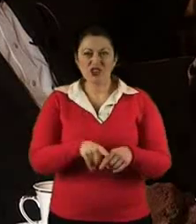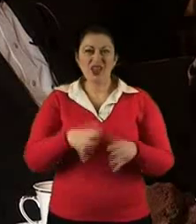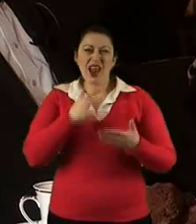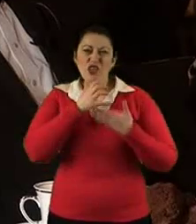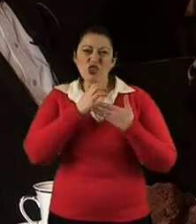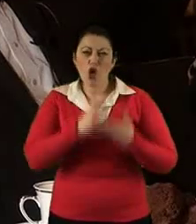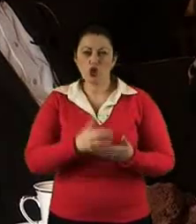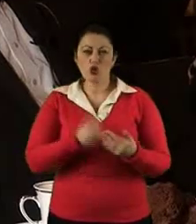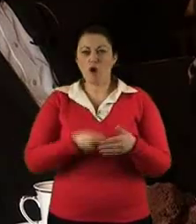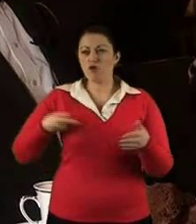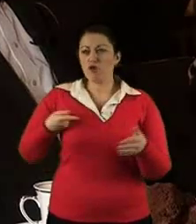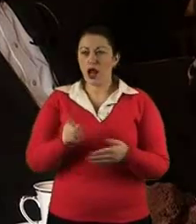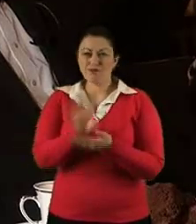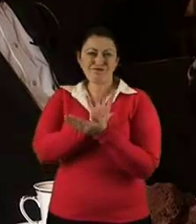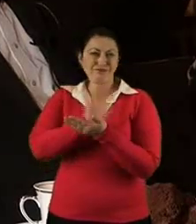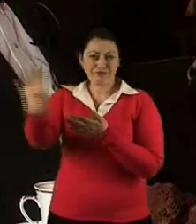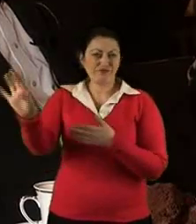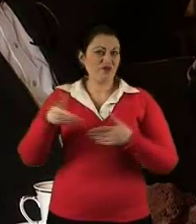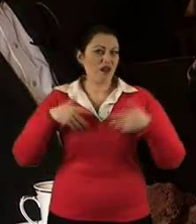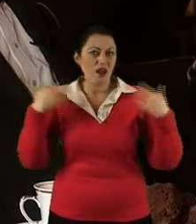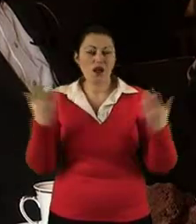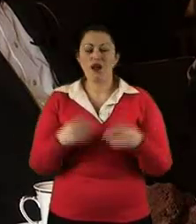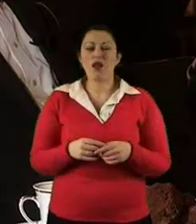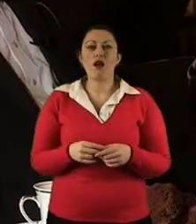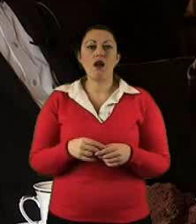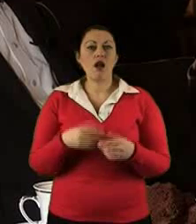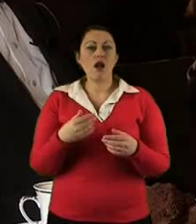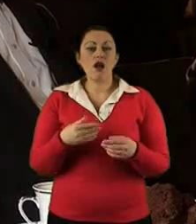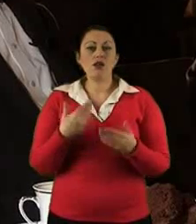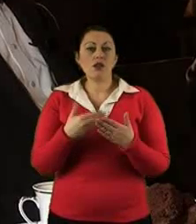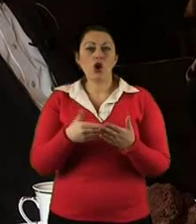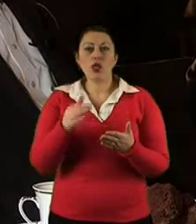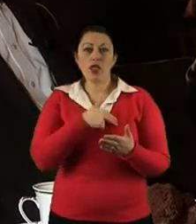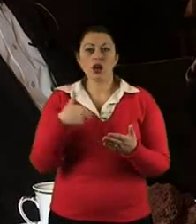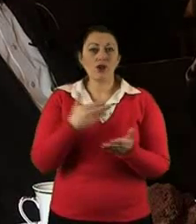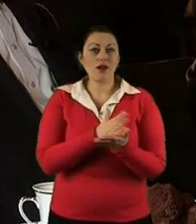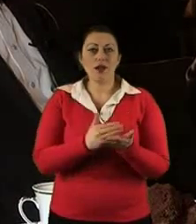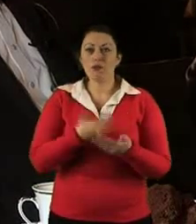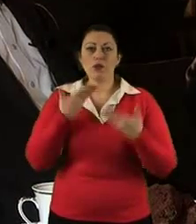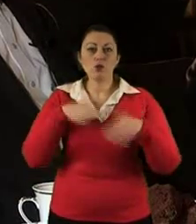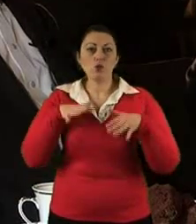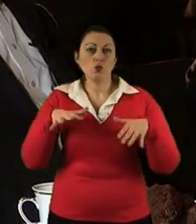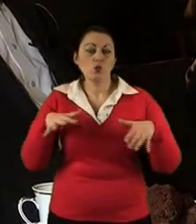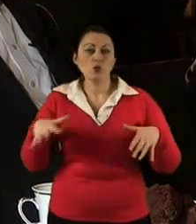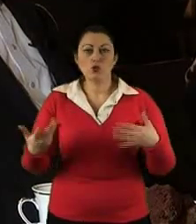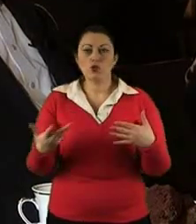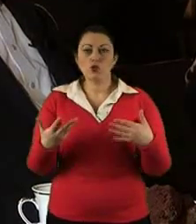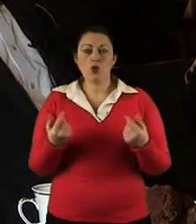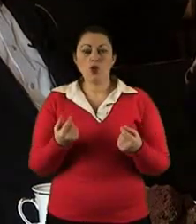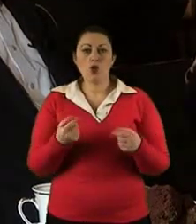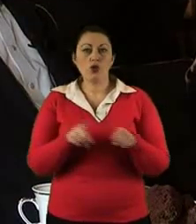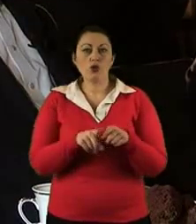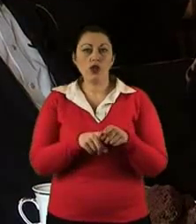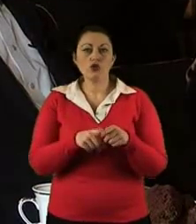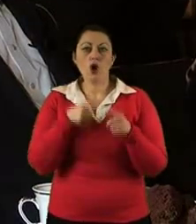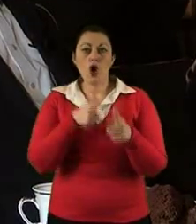wyjeżdża do Francji. Duża fermowa produkcja w jednej z rolniczych spółdzień produkcyjnych. W kraju jest też sporo